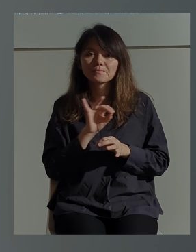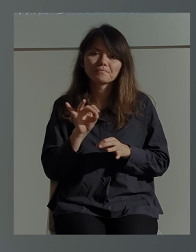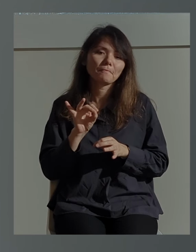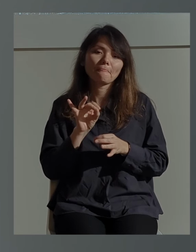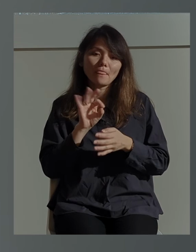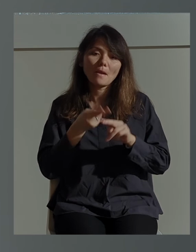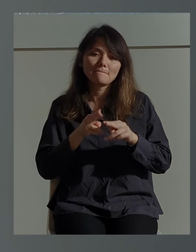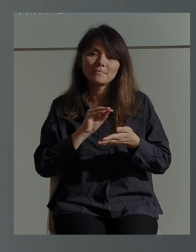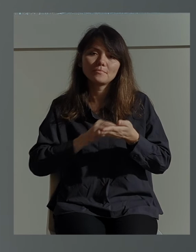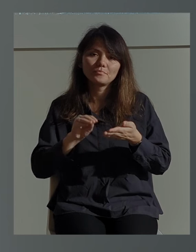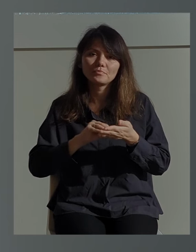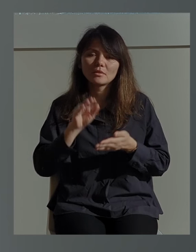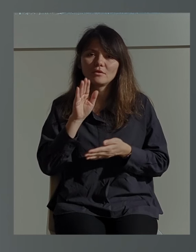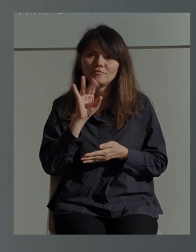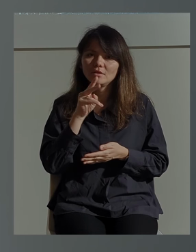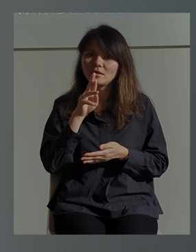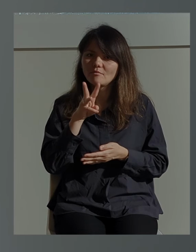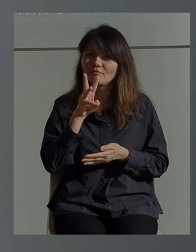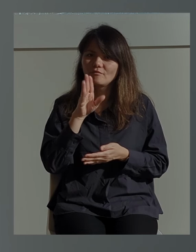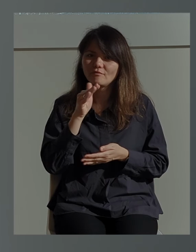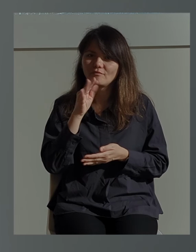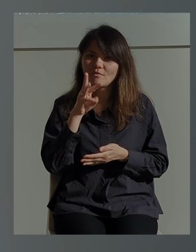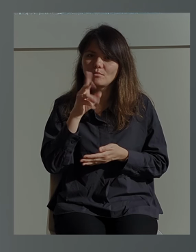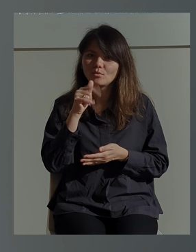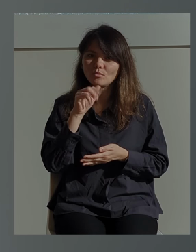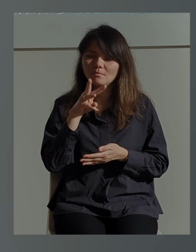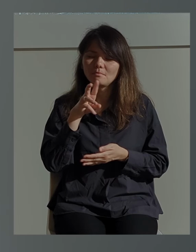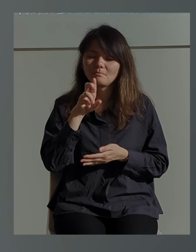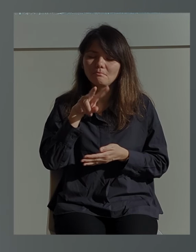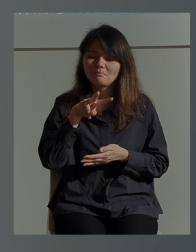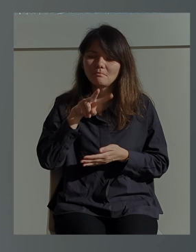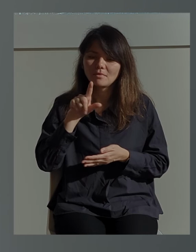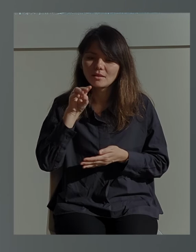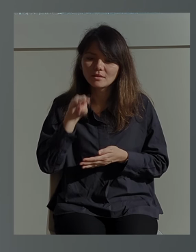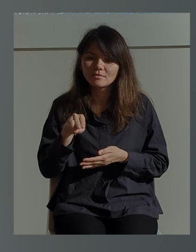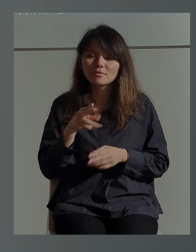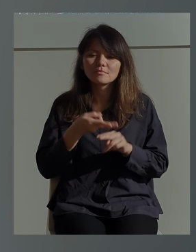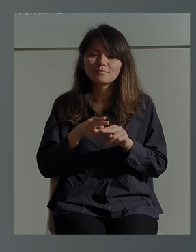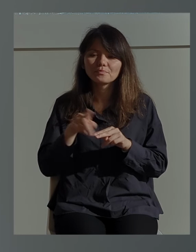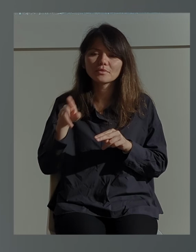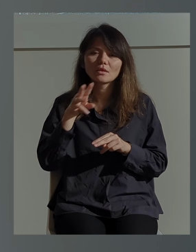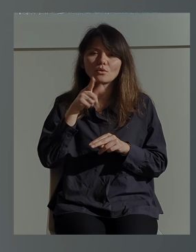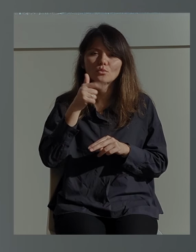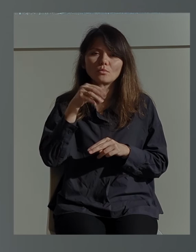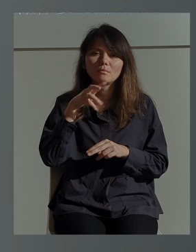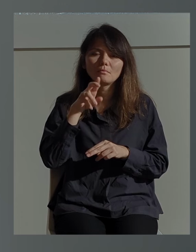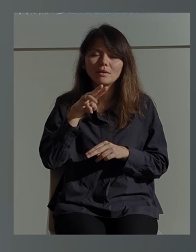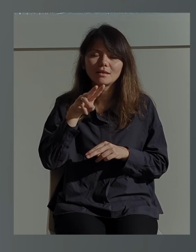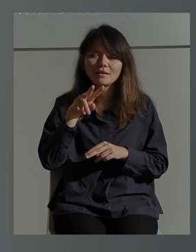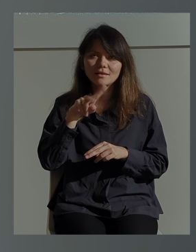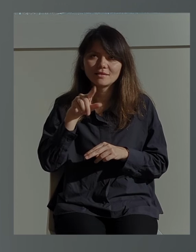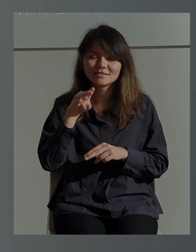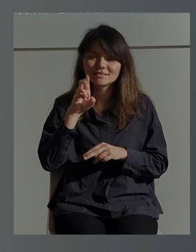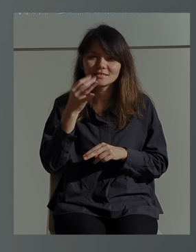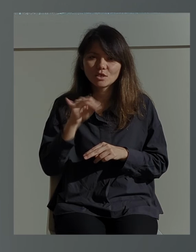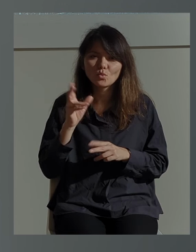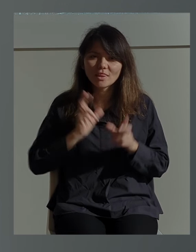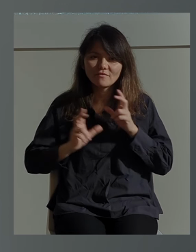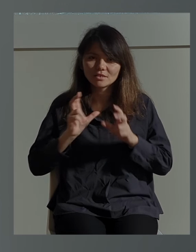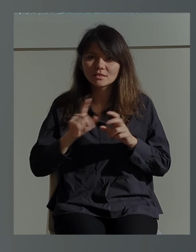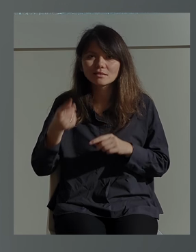подробно Вильгельм фон гумбат Как ни странно создатель гумбатов ского университета Ну скажем так идеи